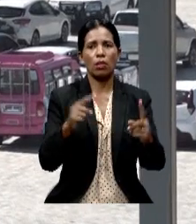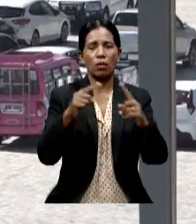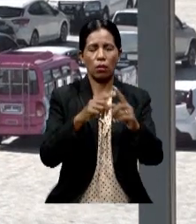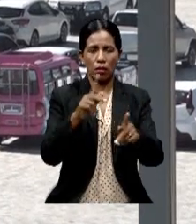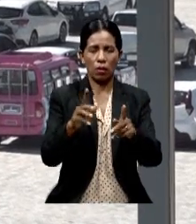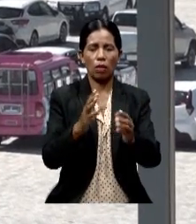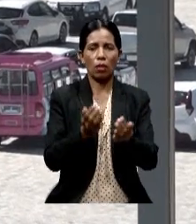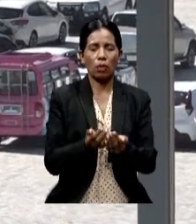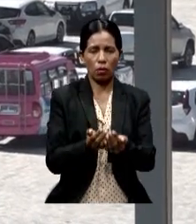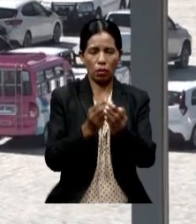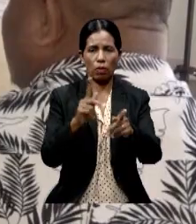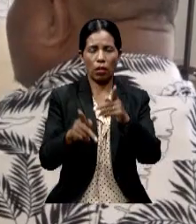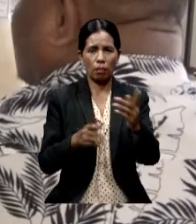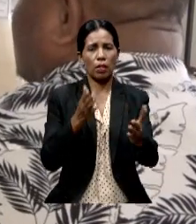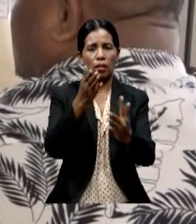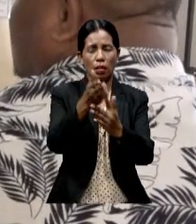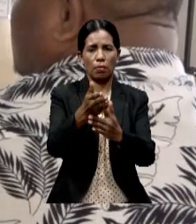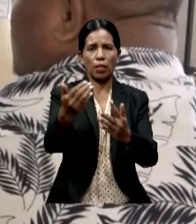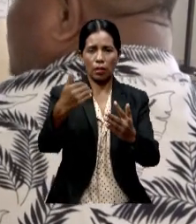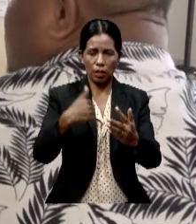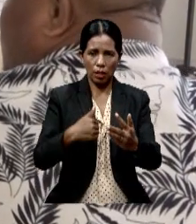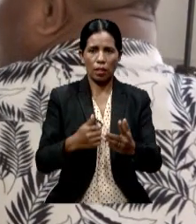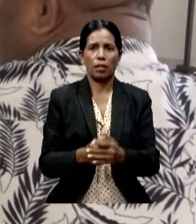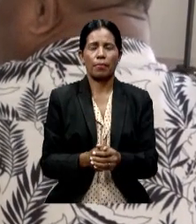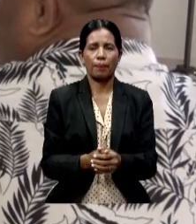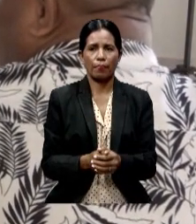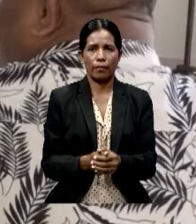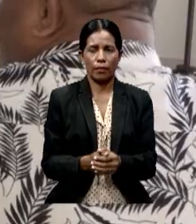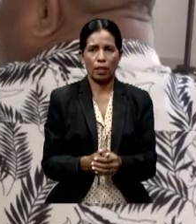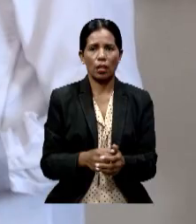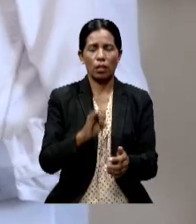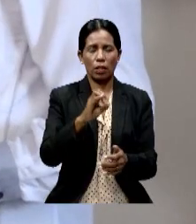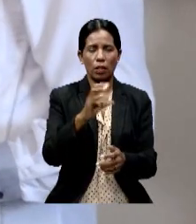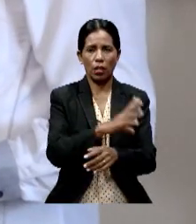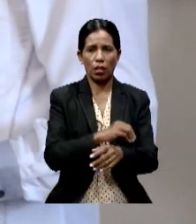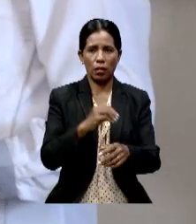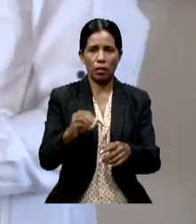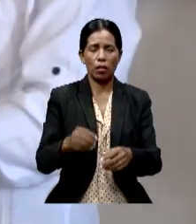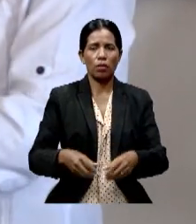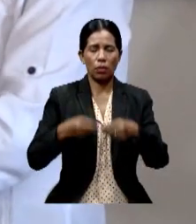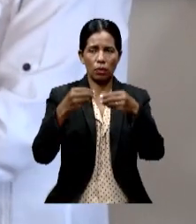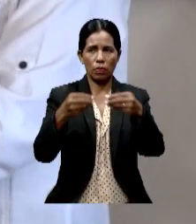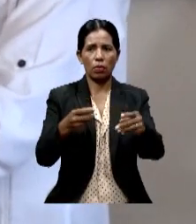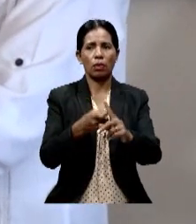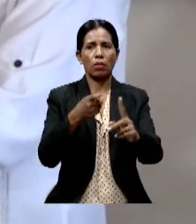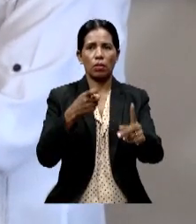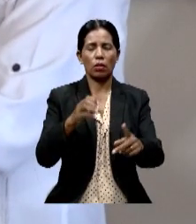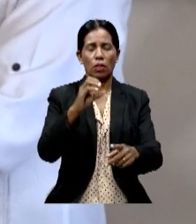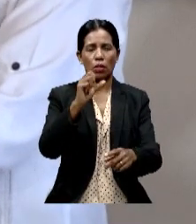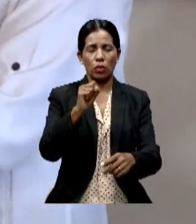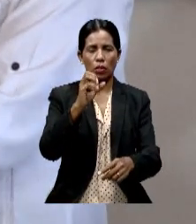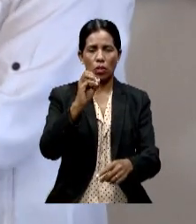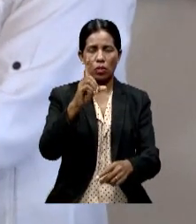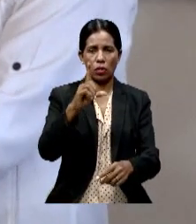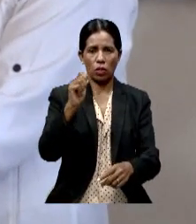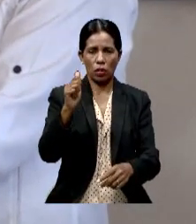saitama tuir segitu nebe husi IMOFO International Maritime Organization info ni liusi solas ba ni